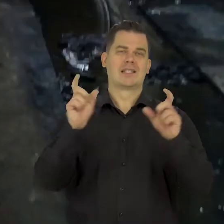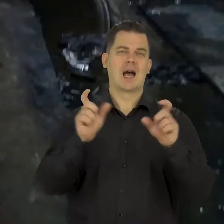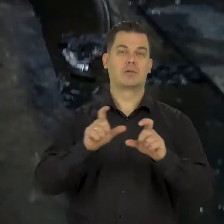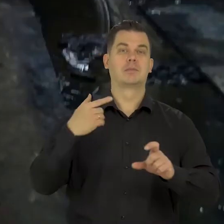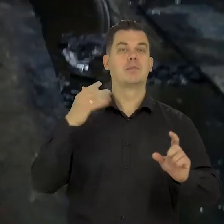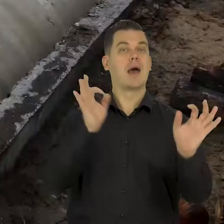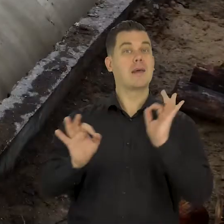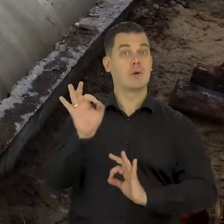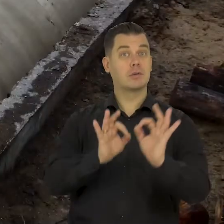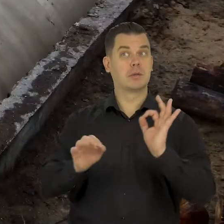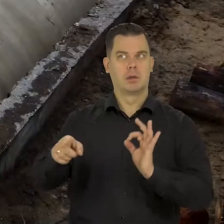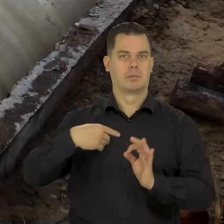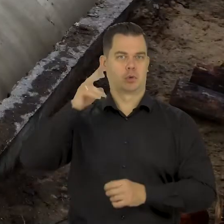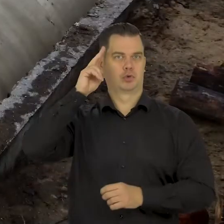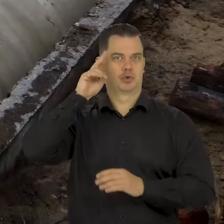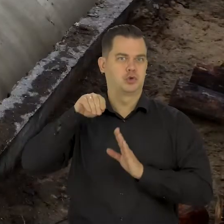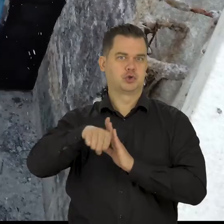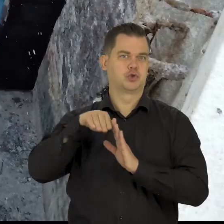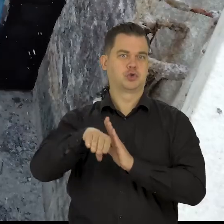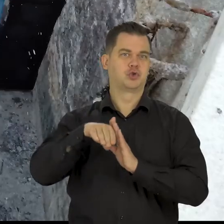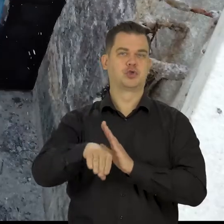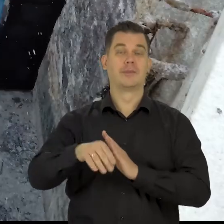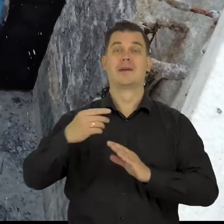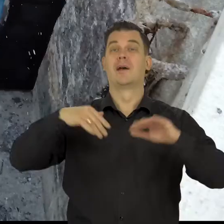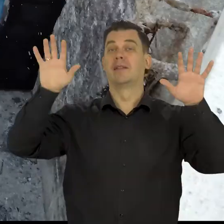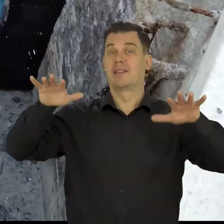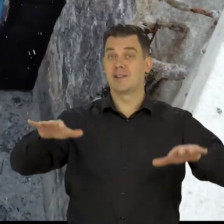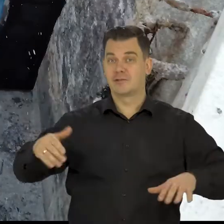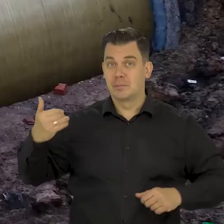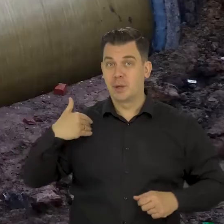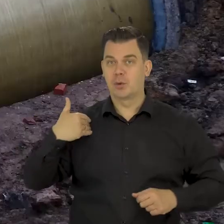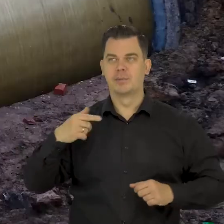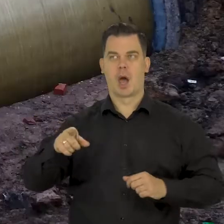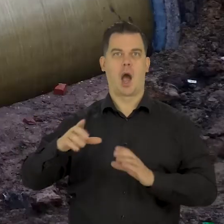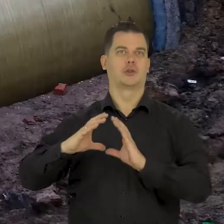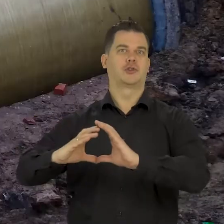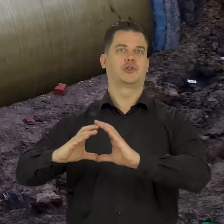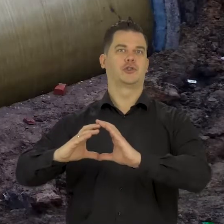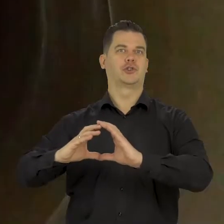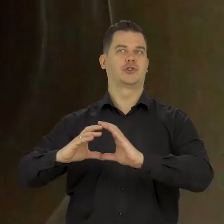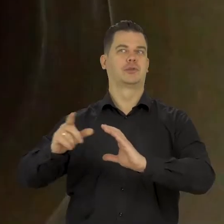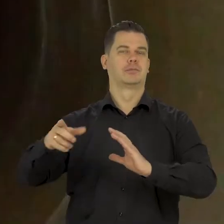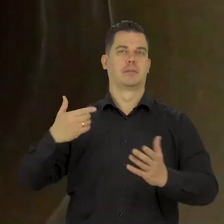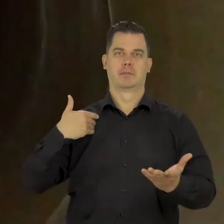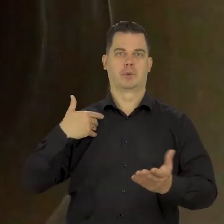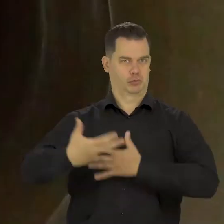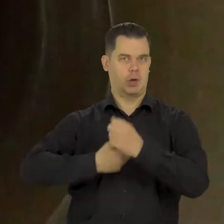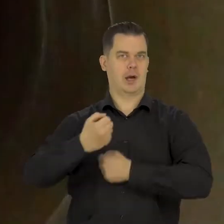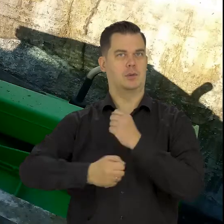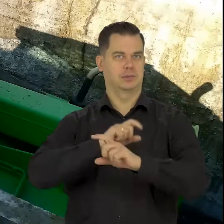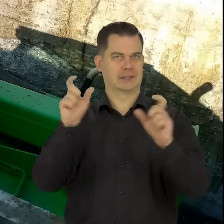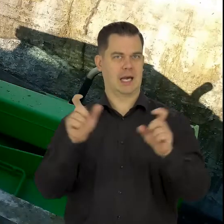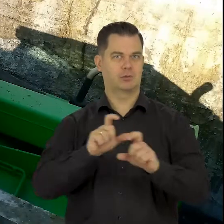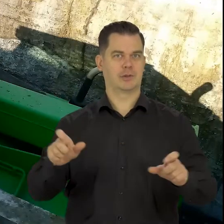Przez cały czas trwania remontu ludzie produkowali ścieki, nie obyło się bez opadów deszczu, a centralna oczyszczalnia ścieków pracowała